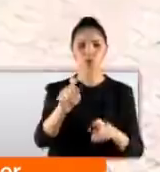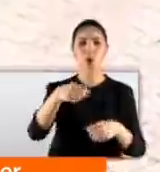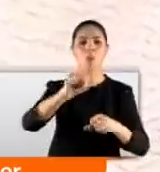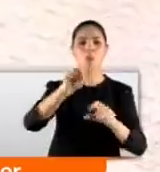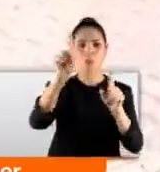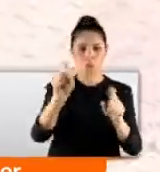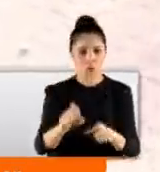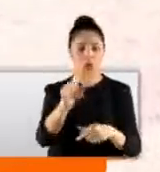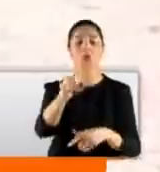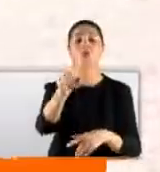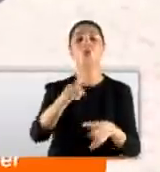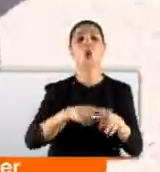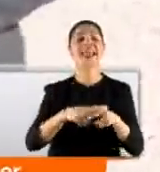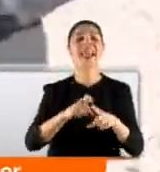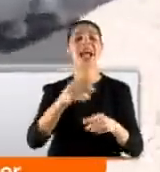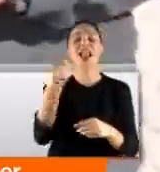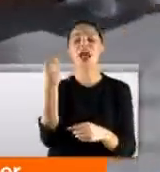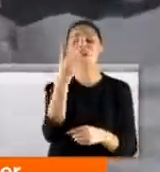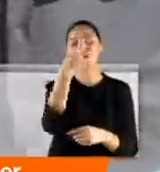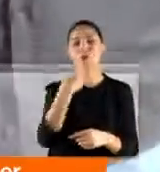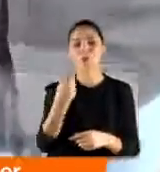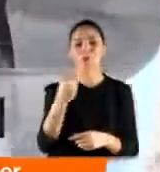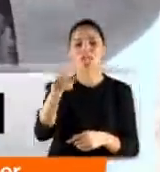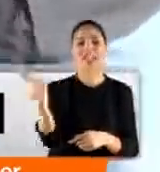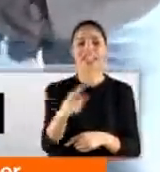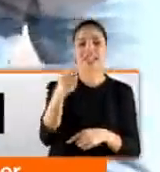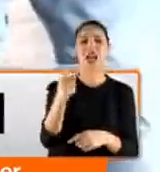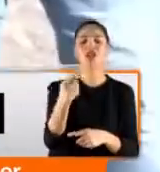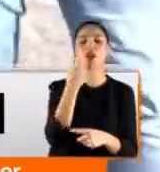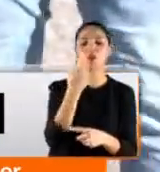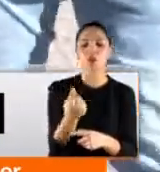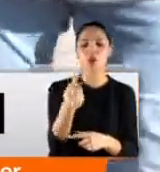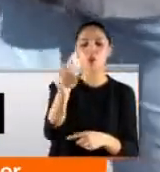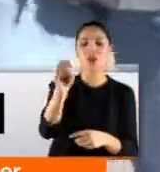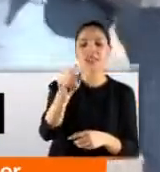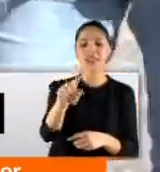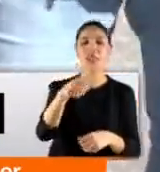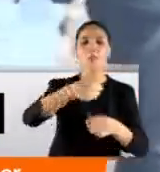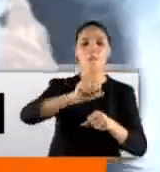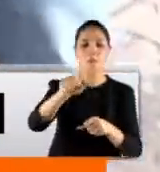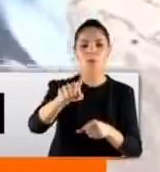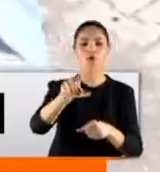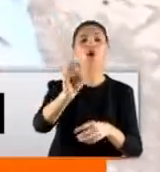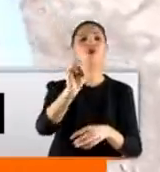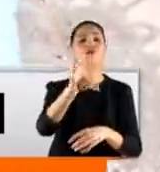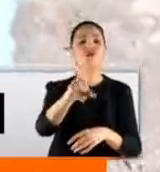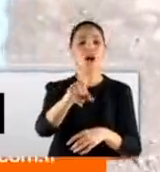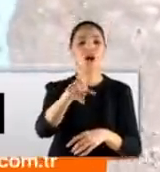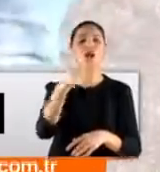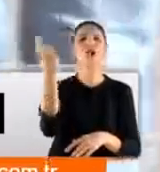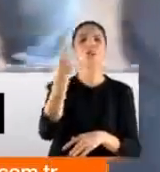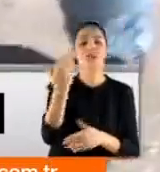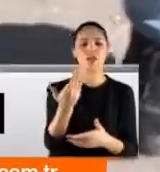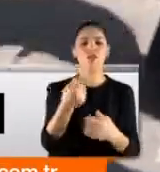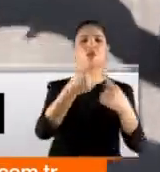sinyali. Yayla güzelinin motoru traktöre ait. Görmüş olduğunuz sinyal ise motosiklet. Far ise bir minibüse